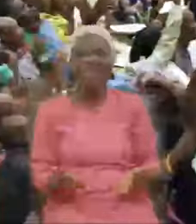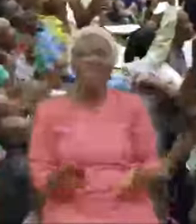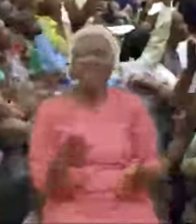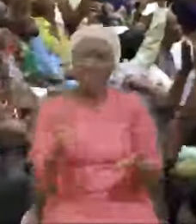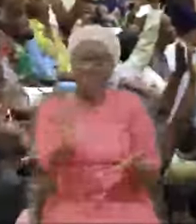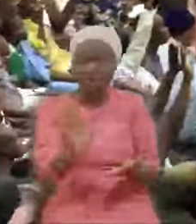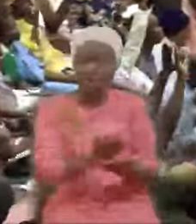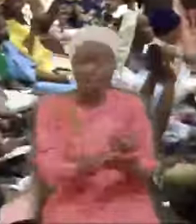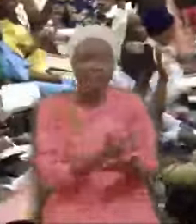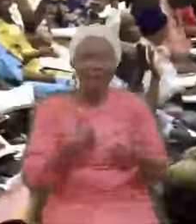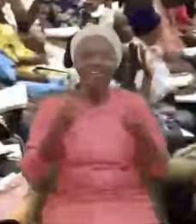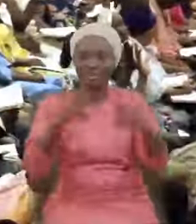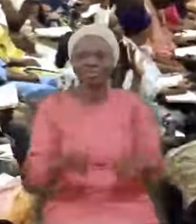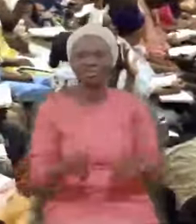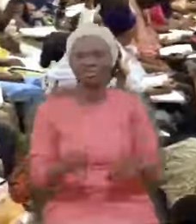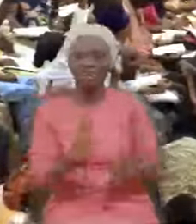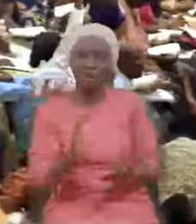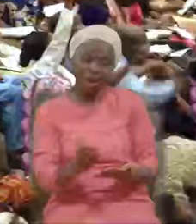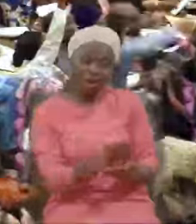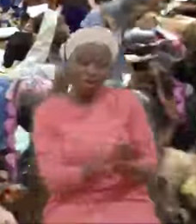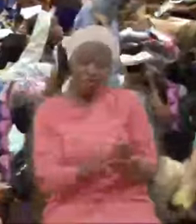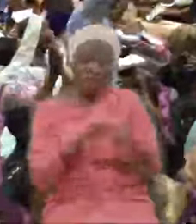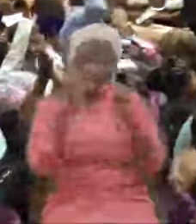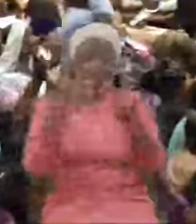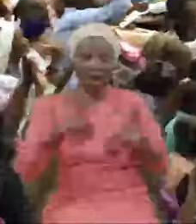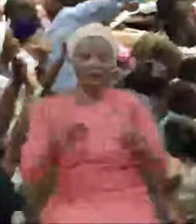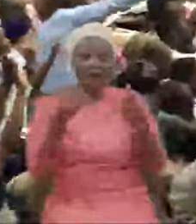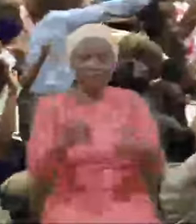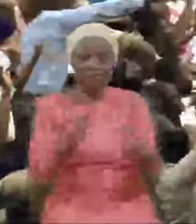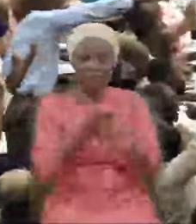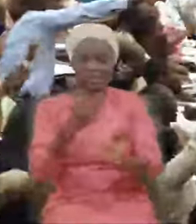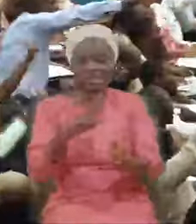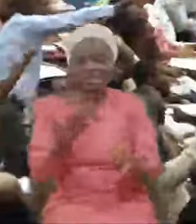venue. Je dis, la guérison est déjà venue.